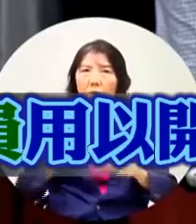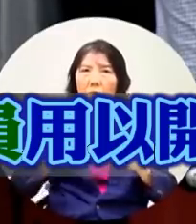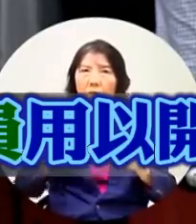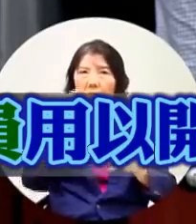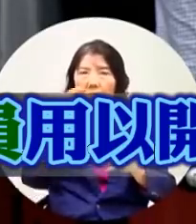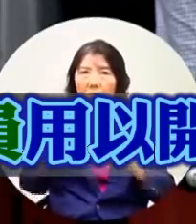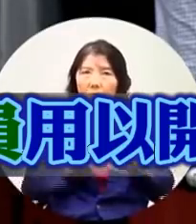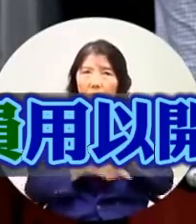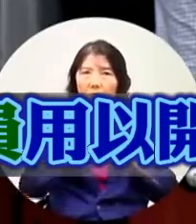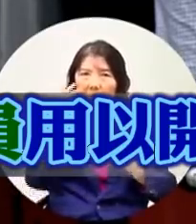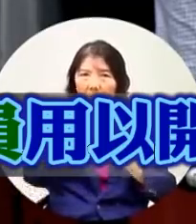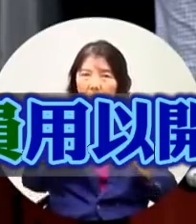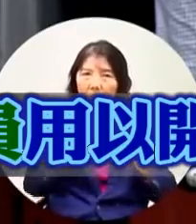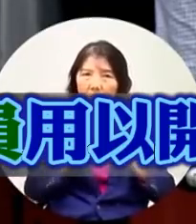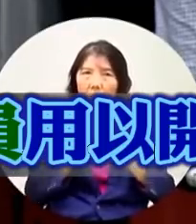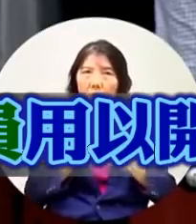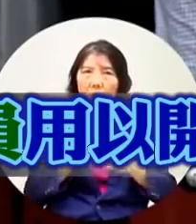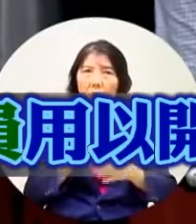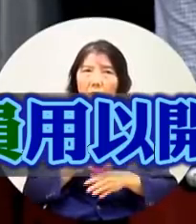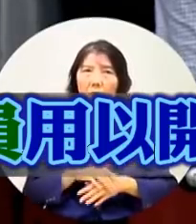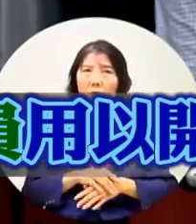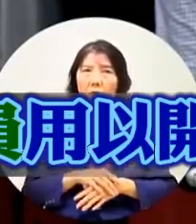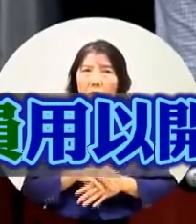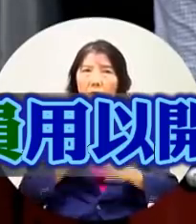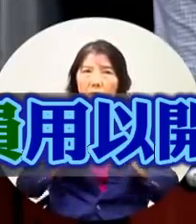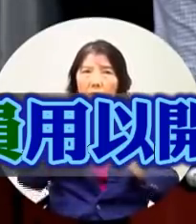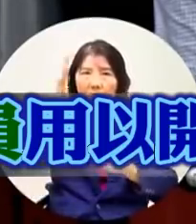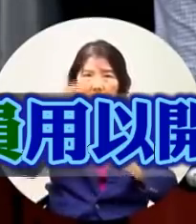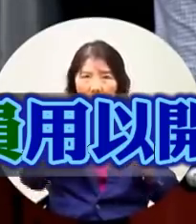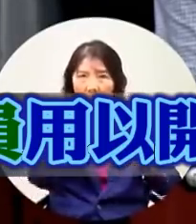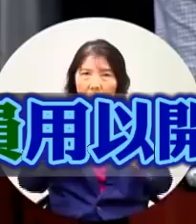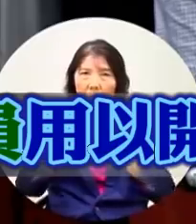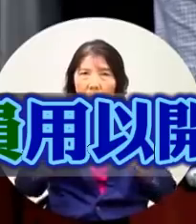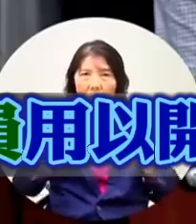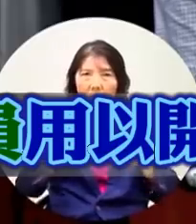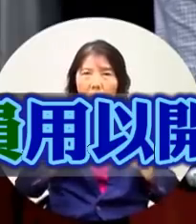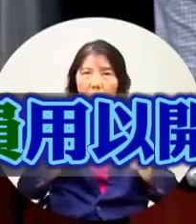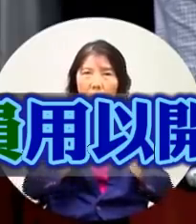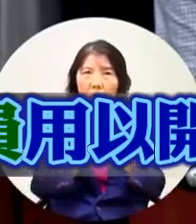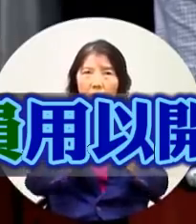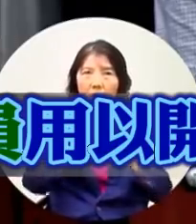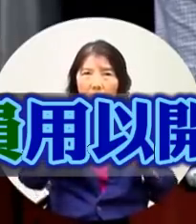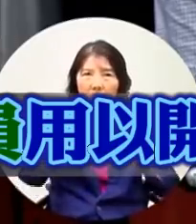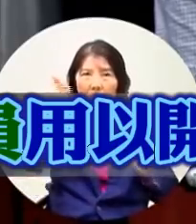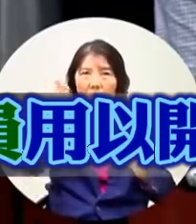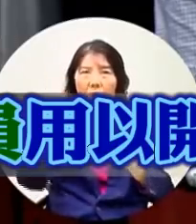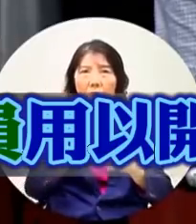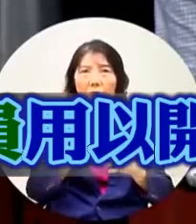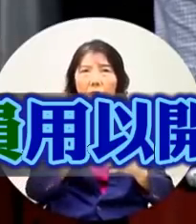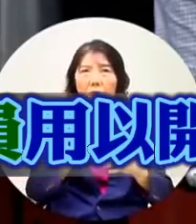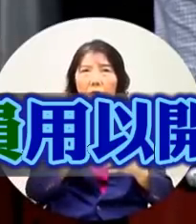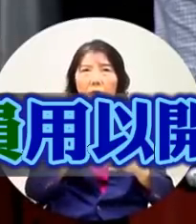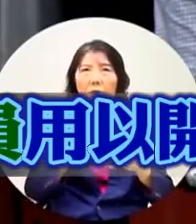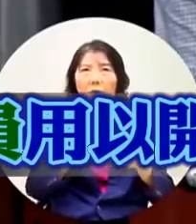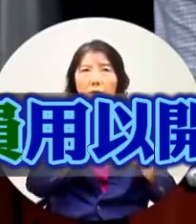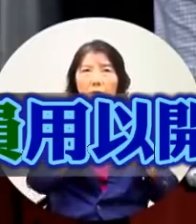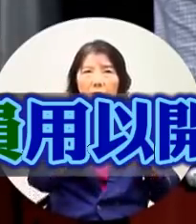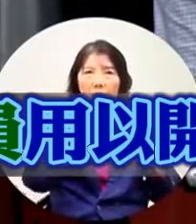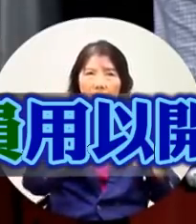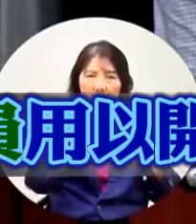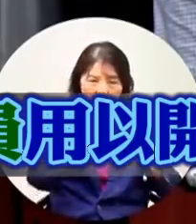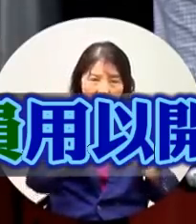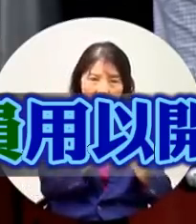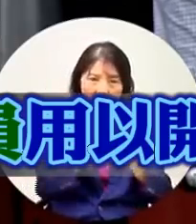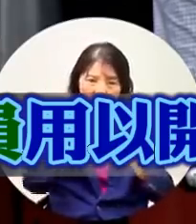要赞许，就是说我们市政团队现在帮市长准备这个平板，不用再递小抄了，但是我希望市